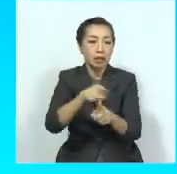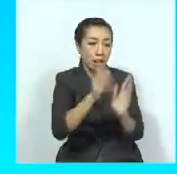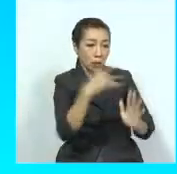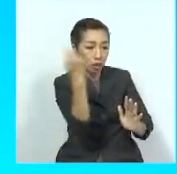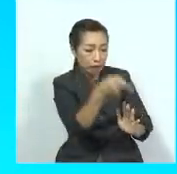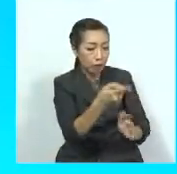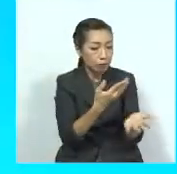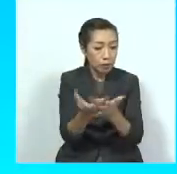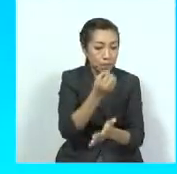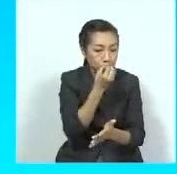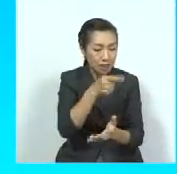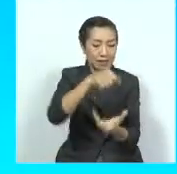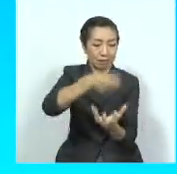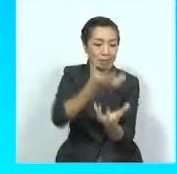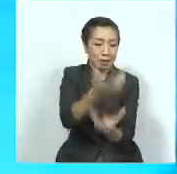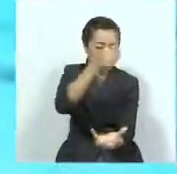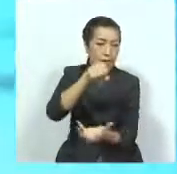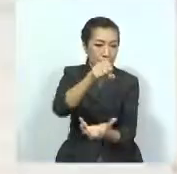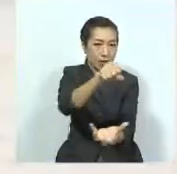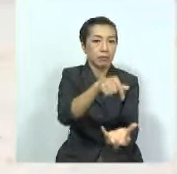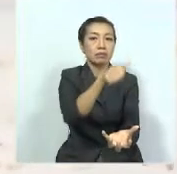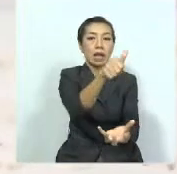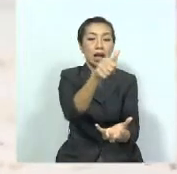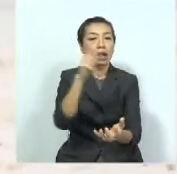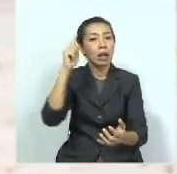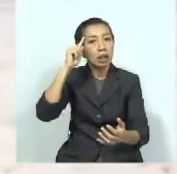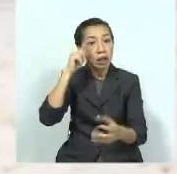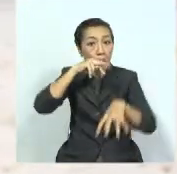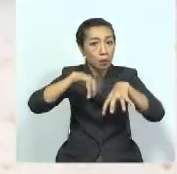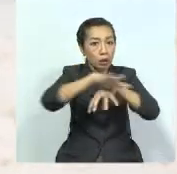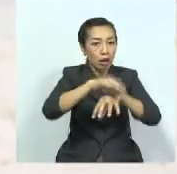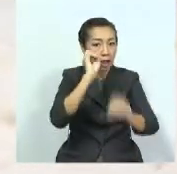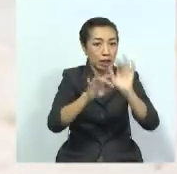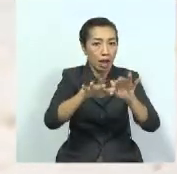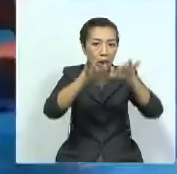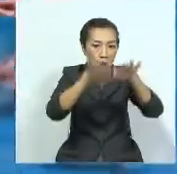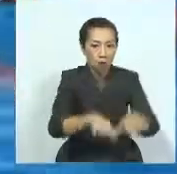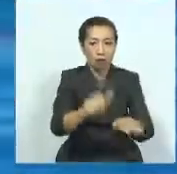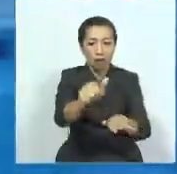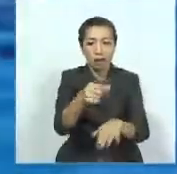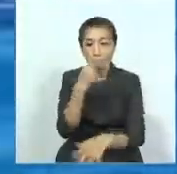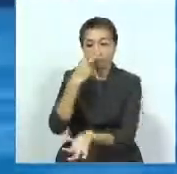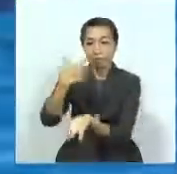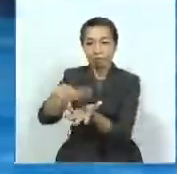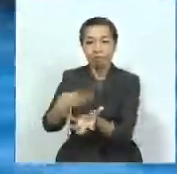ที่ยวและนำกลับมาใช้ใหม่ค่ะคาดว่าจะลดปริมาณขยะบนเกาะได้มากเลยทีเดียวค่ะไปฟังเสียงกัน